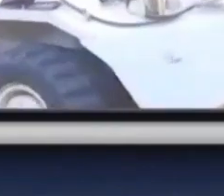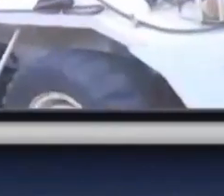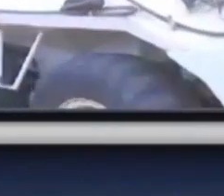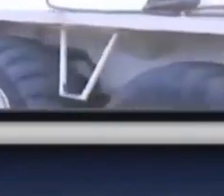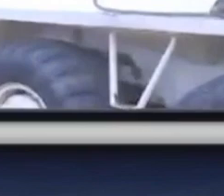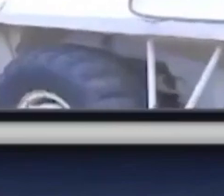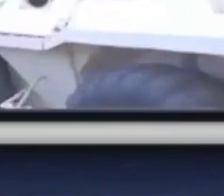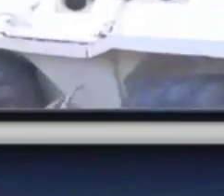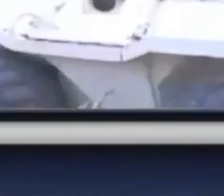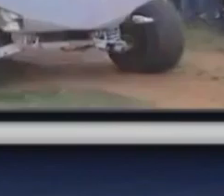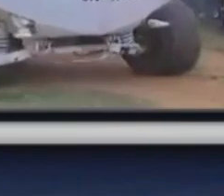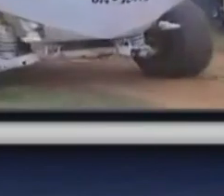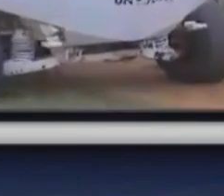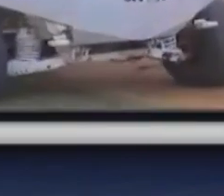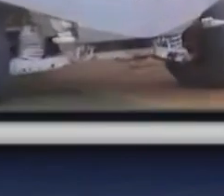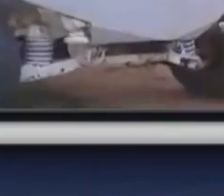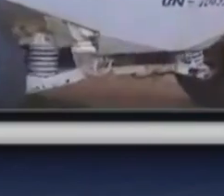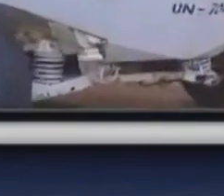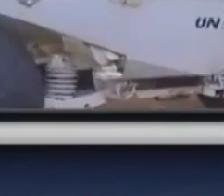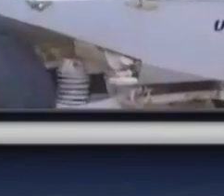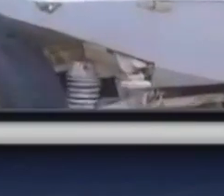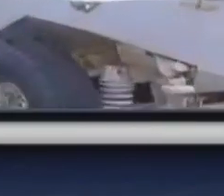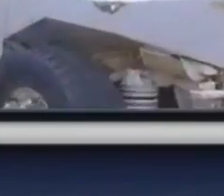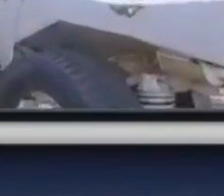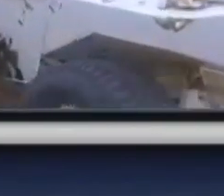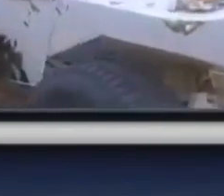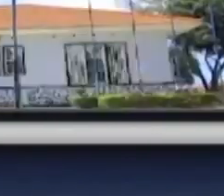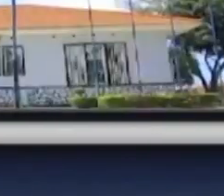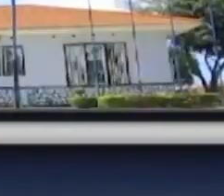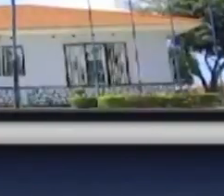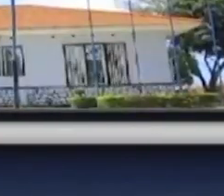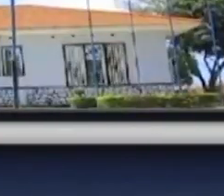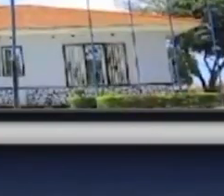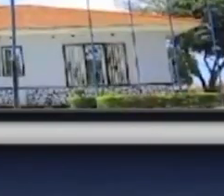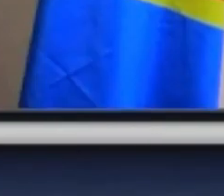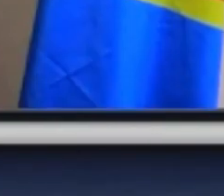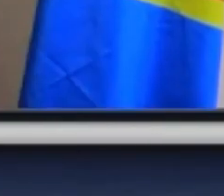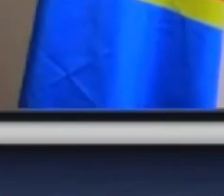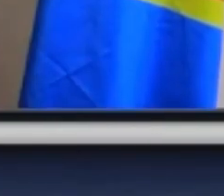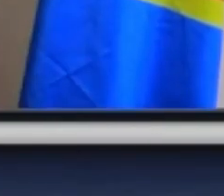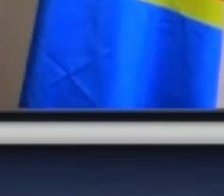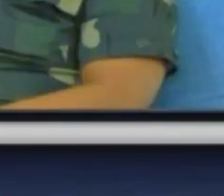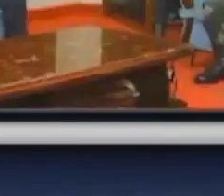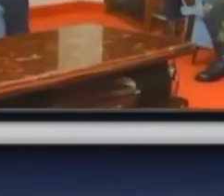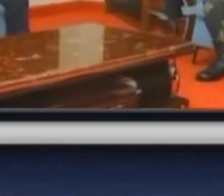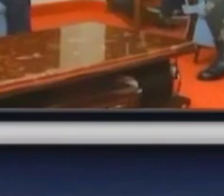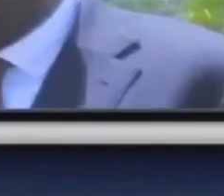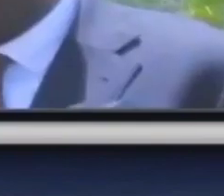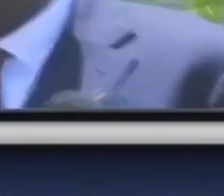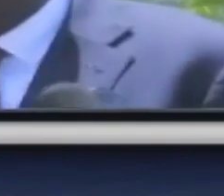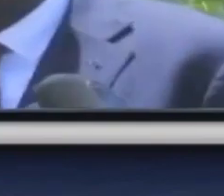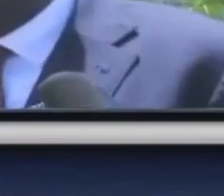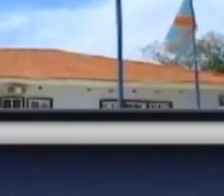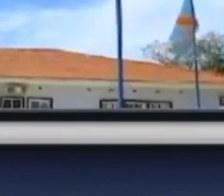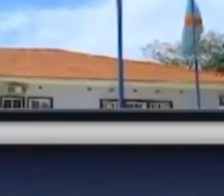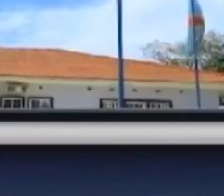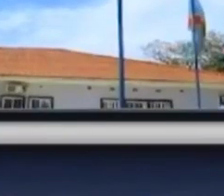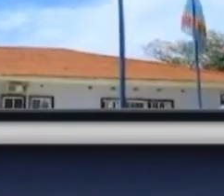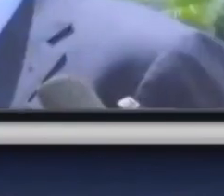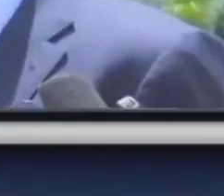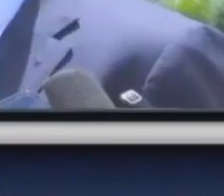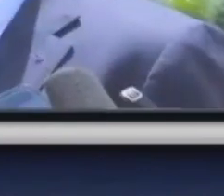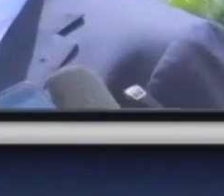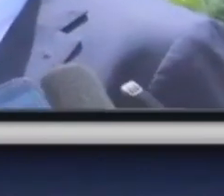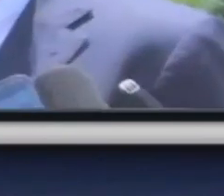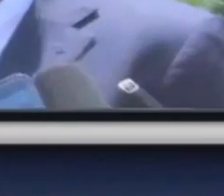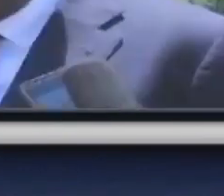pour déployer des kits électoraux dans des zones difficilement accessibles pour la bonne tenue des élections. Le représentant spécial adjoint de l'ONU en RDC en